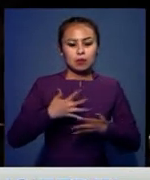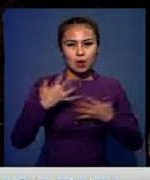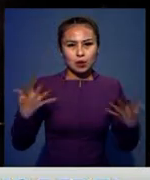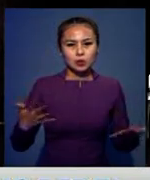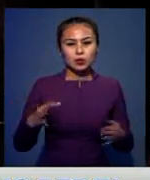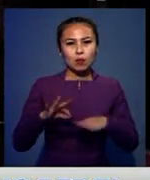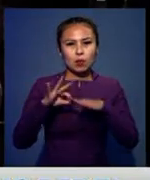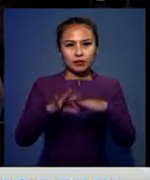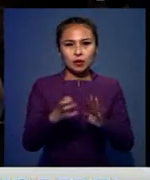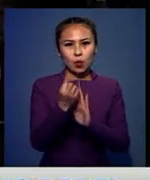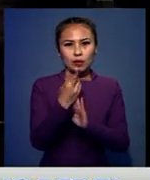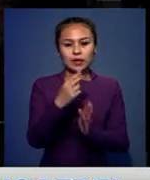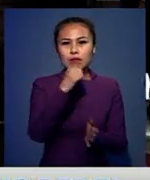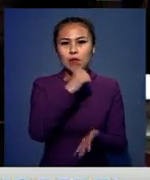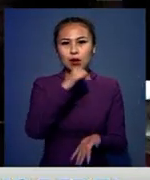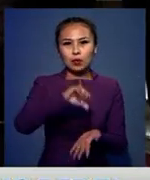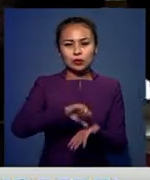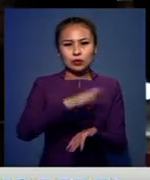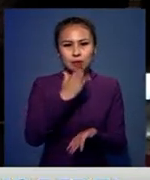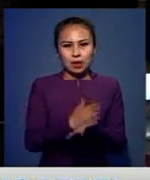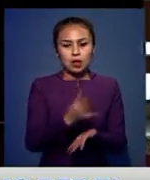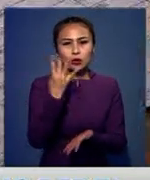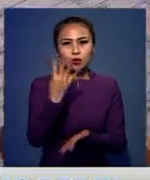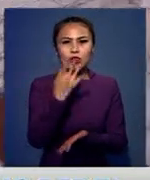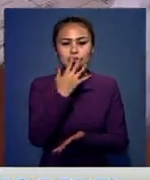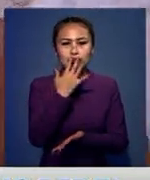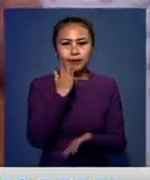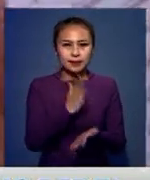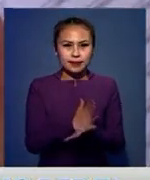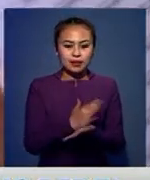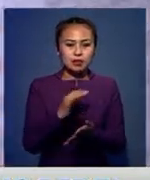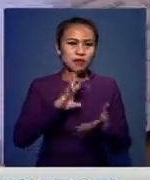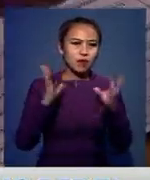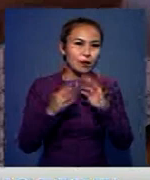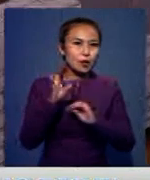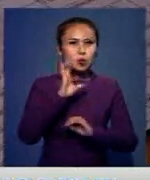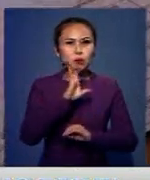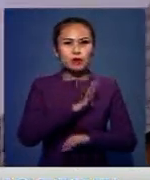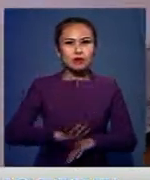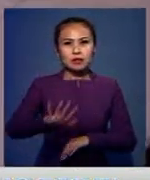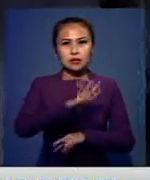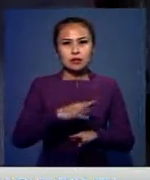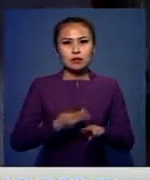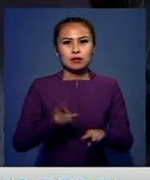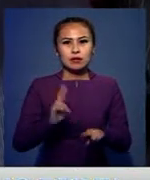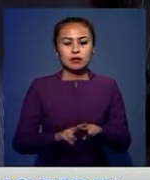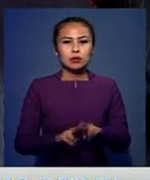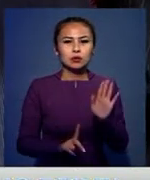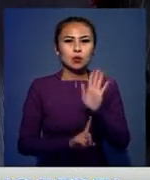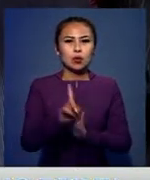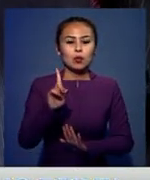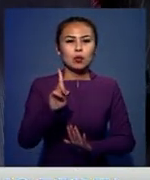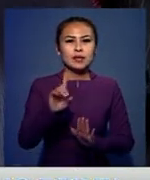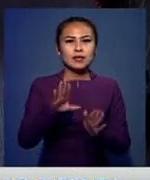Бізде 12 байқаушы бар, оның 4-і шетелдік байқаушылар. Жалпы солтүстік Қазақстан облысында 663 сайлау